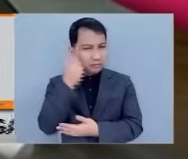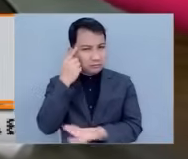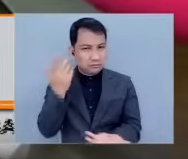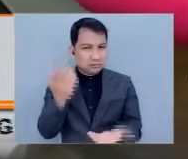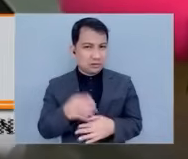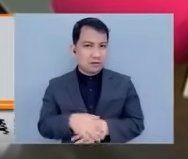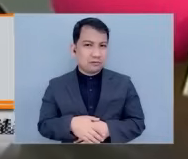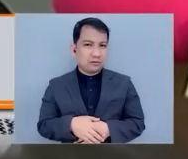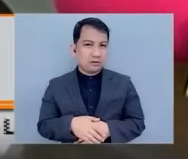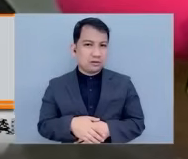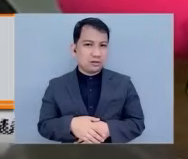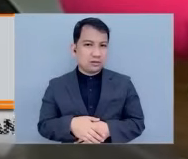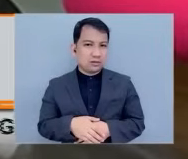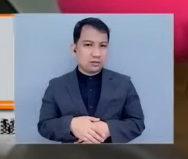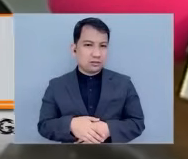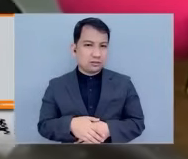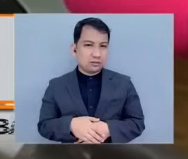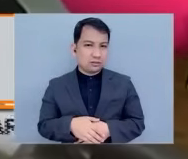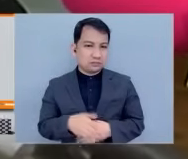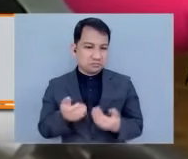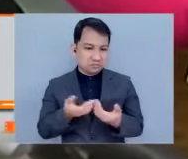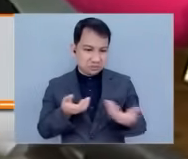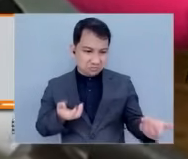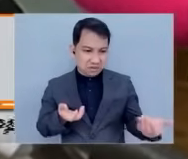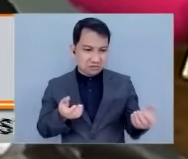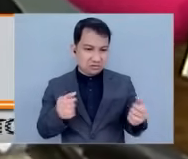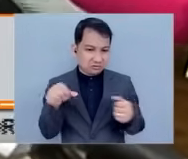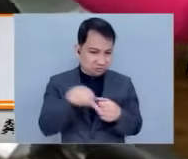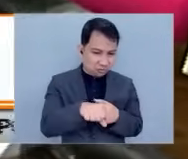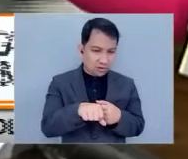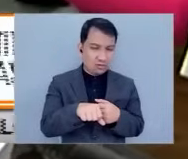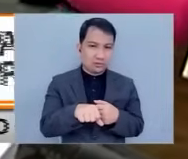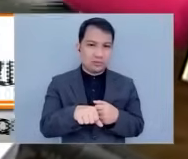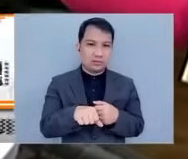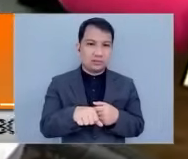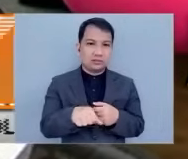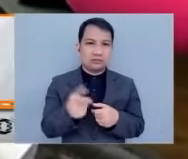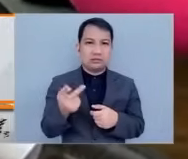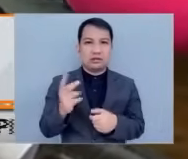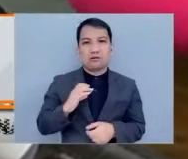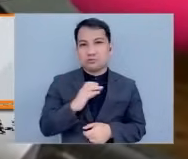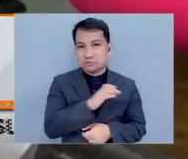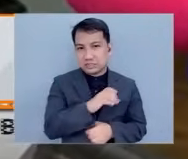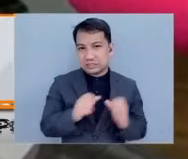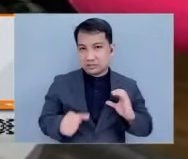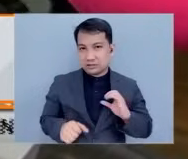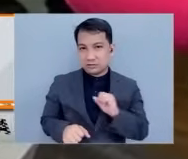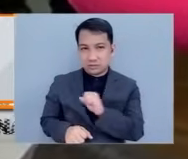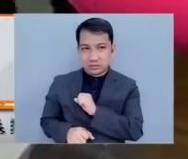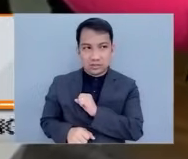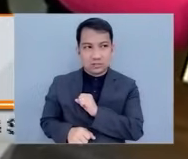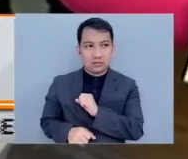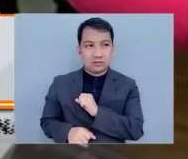malamang divide and conquer siguro para malam. Dahil nagbabanggaan yung dalawang house